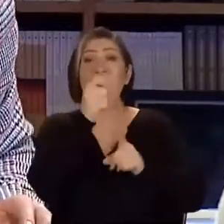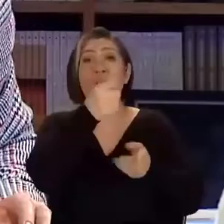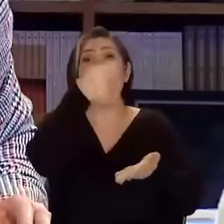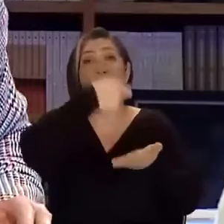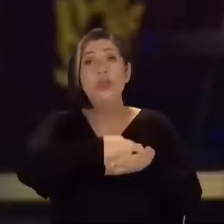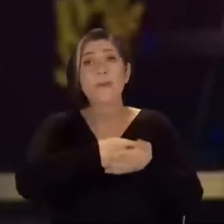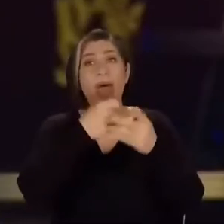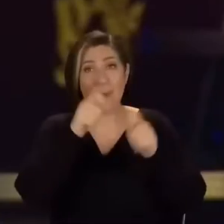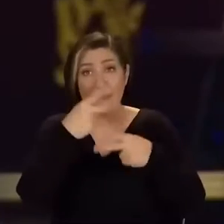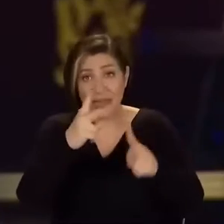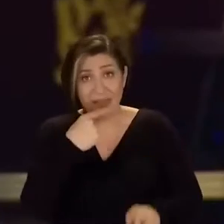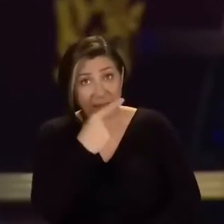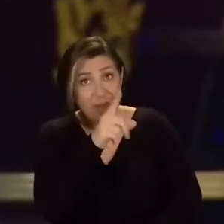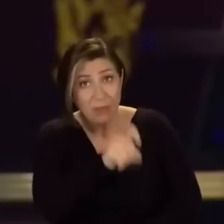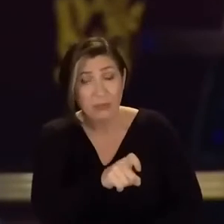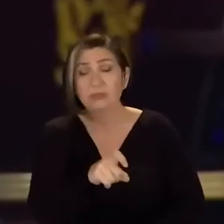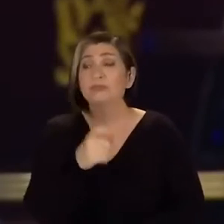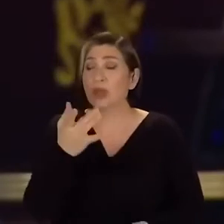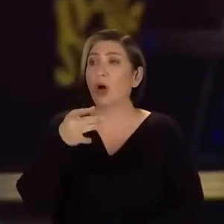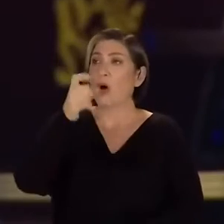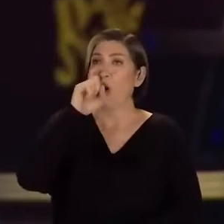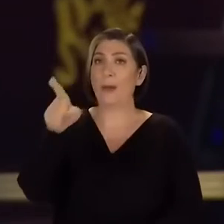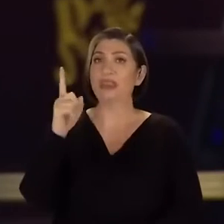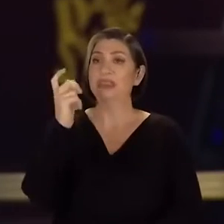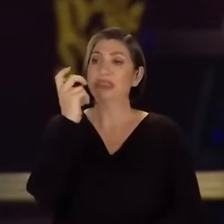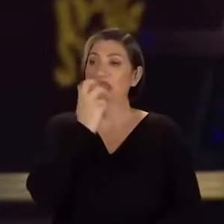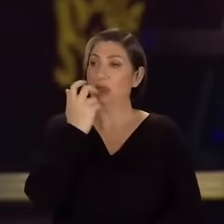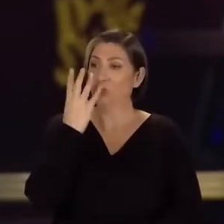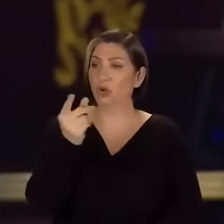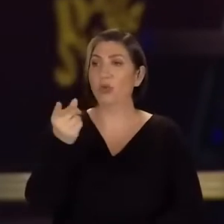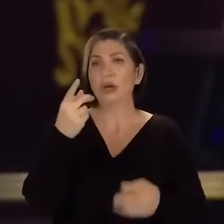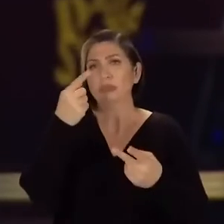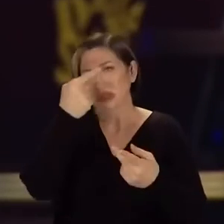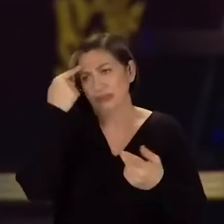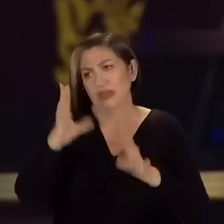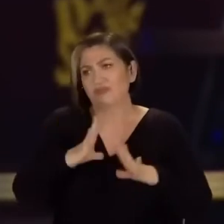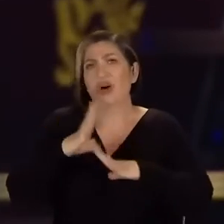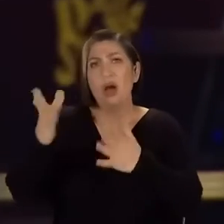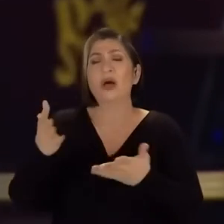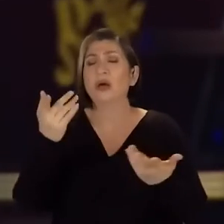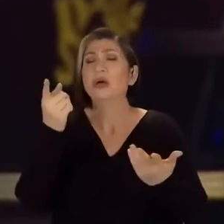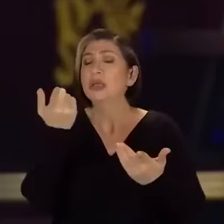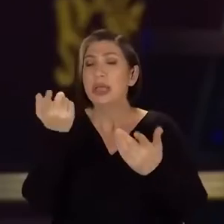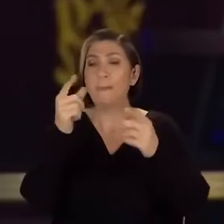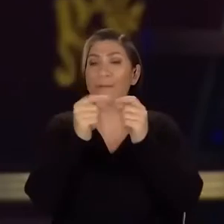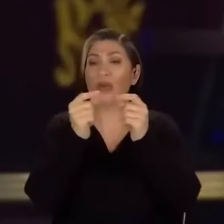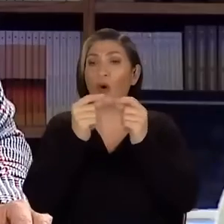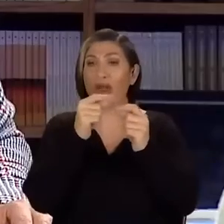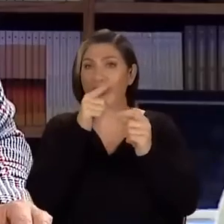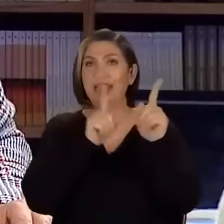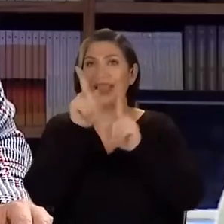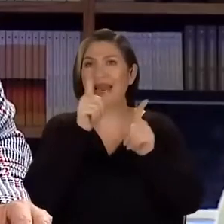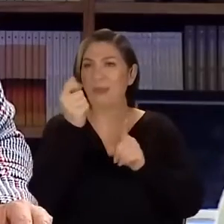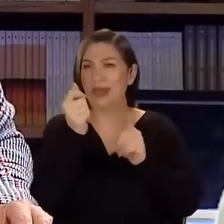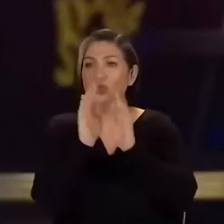ödeme yapın diyebilir miyim? Eğer bunu bir Okan Bayülgen sanatçı olarak soruyorsanız bu imkanınız var. Çünkü Bitcoin cüzdanınız varsa eğer,